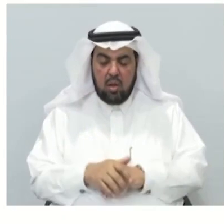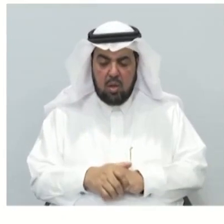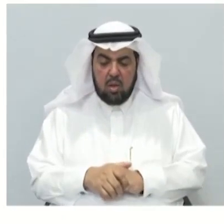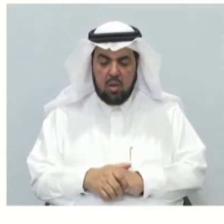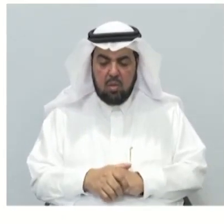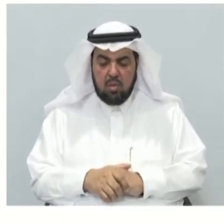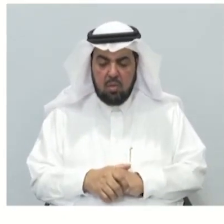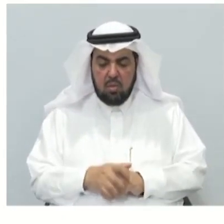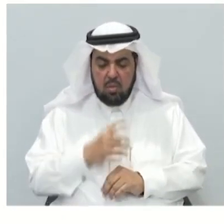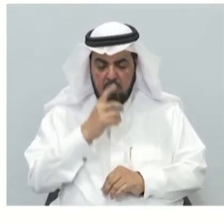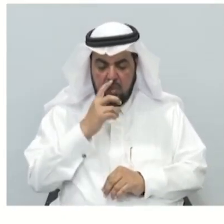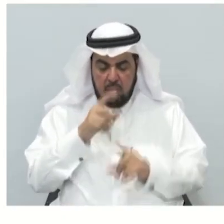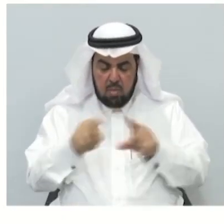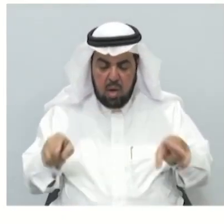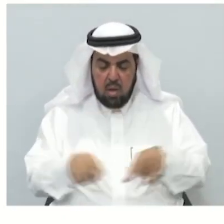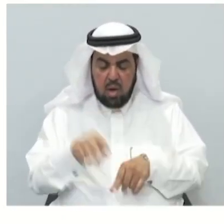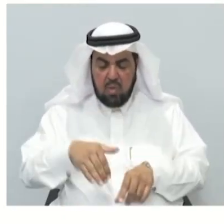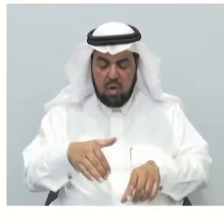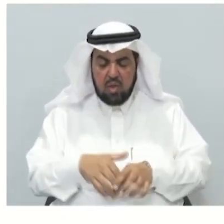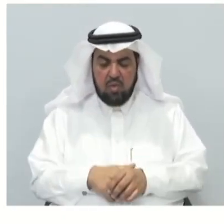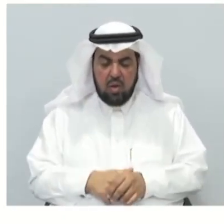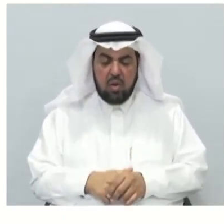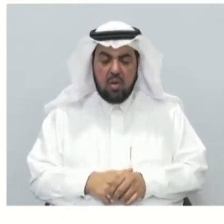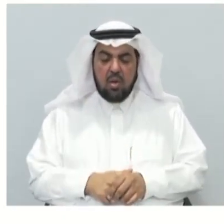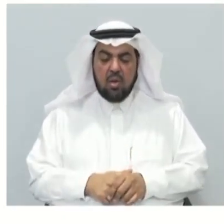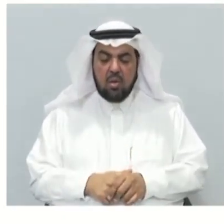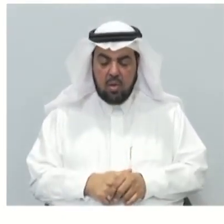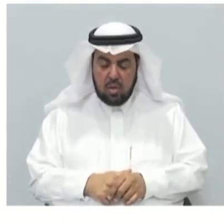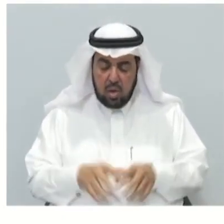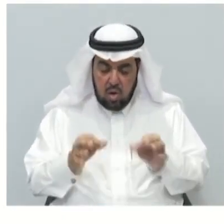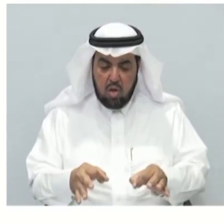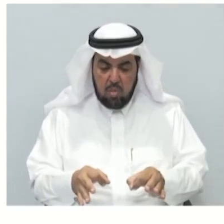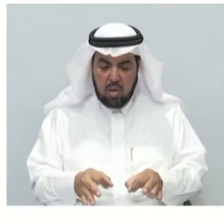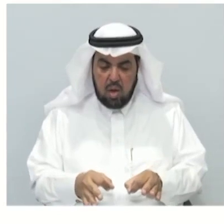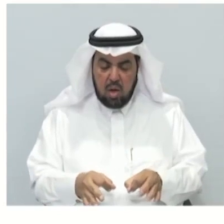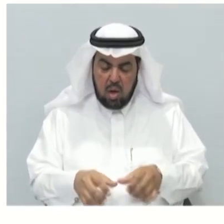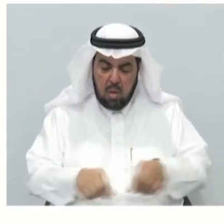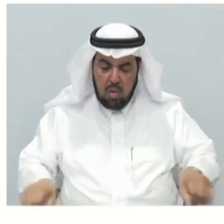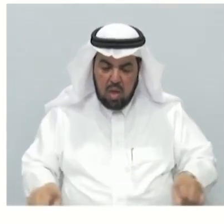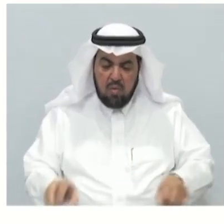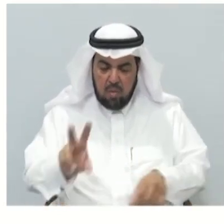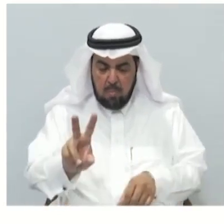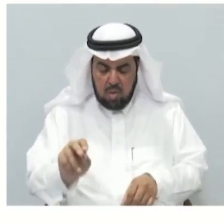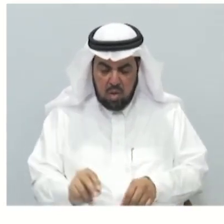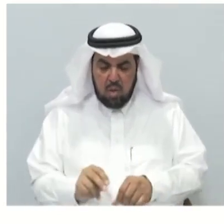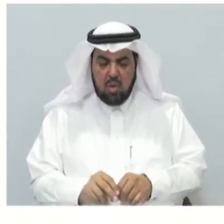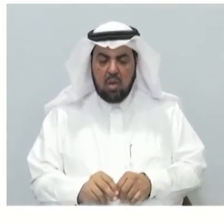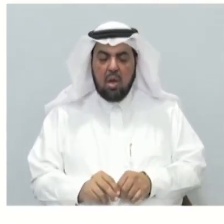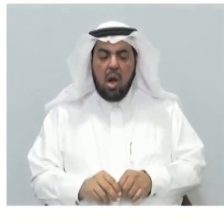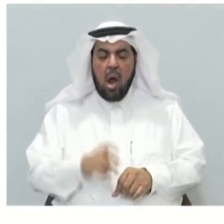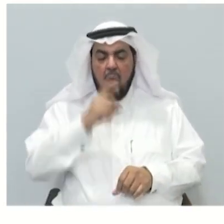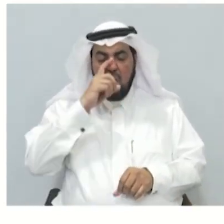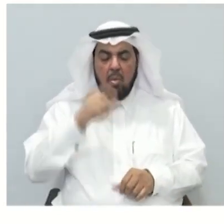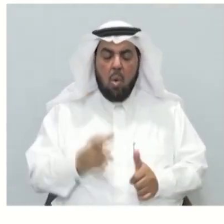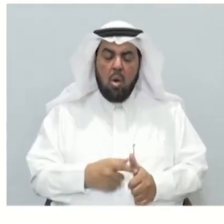فوق والمثلث اللي في الاسفل هذا علشان نثبت ان المسافه هنا متساويتين لازم اول شيء